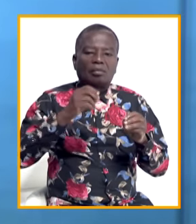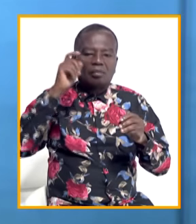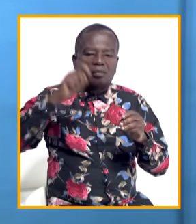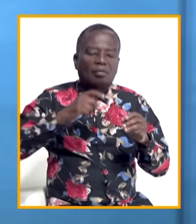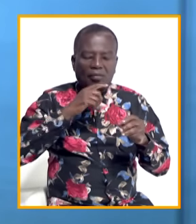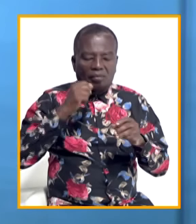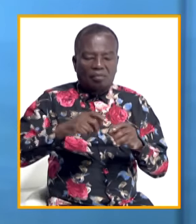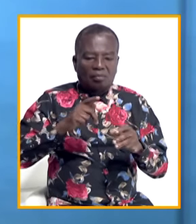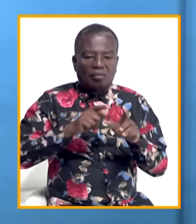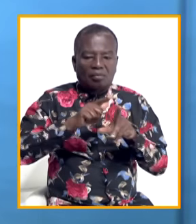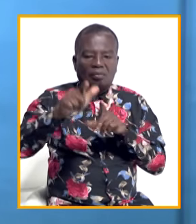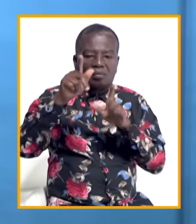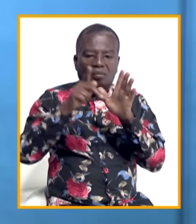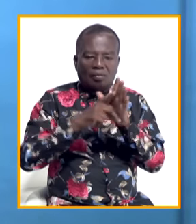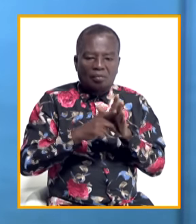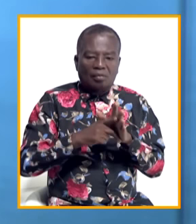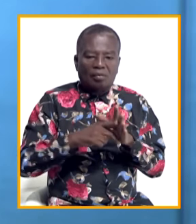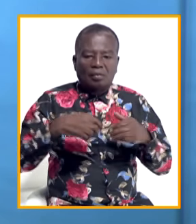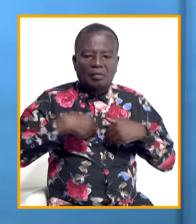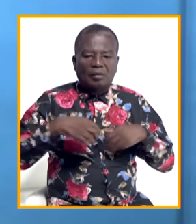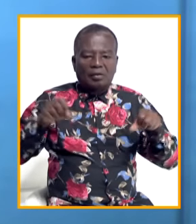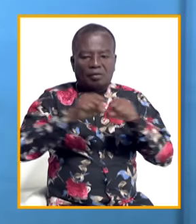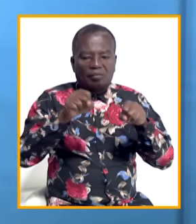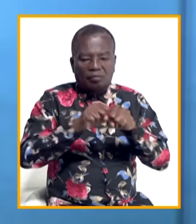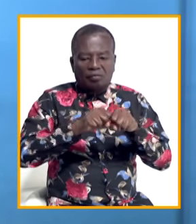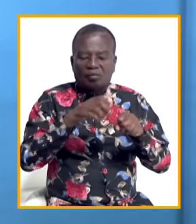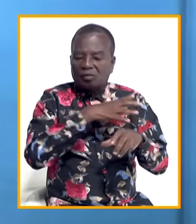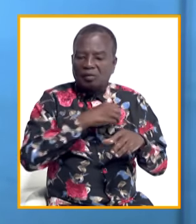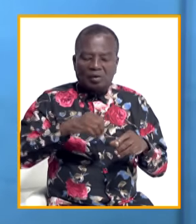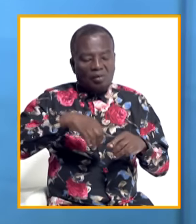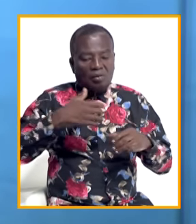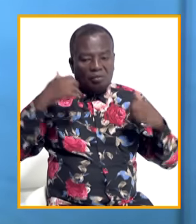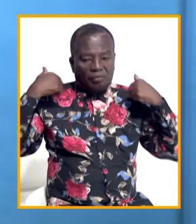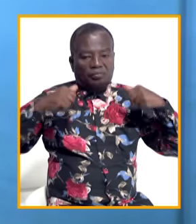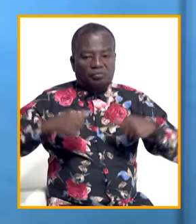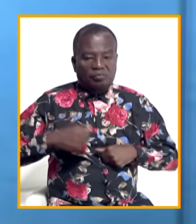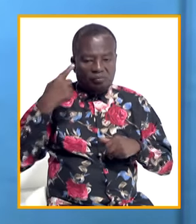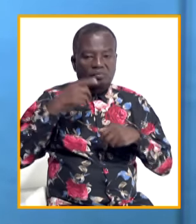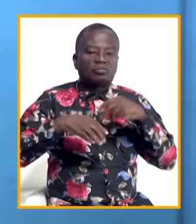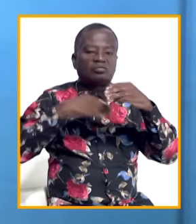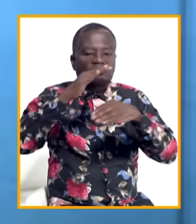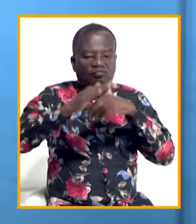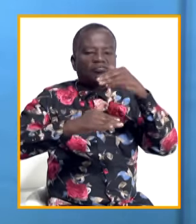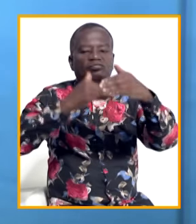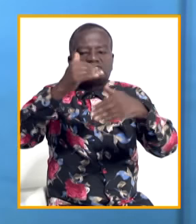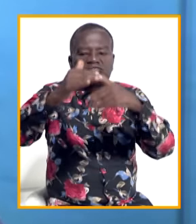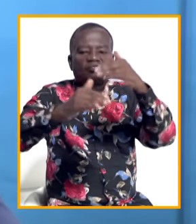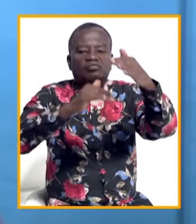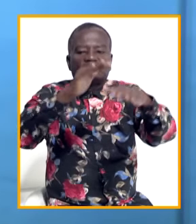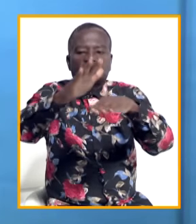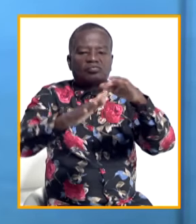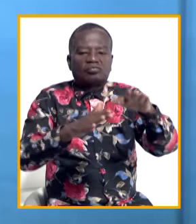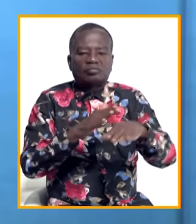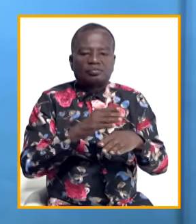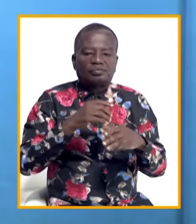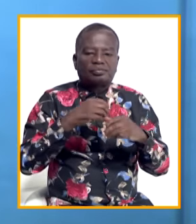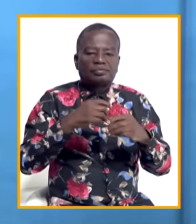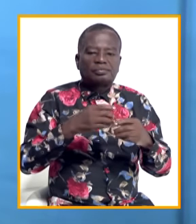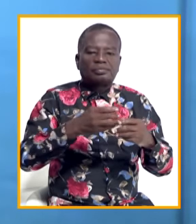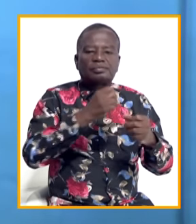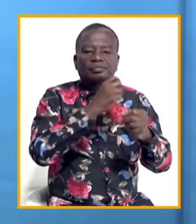pour le pratiquer, il faut juste avoir ses baskets, sa tenue de sport et se mettre donc sur les routes. Il y a des chemins également donc pour naturellement pratiquer la randonnée pédestre. D'ailleurs,